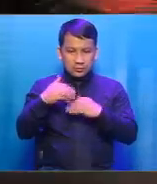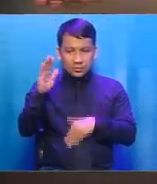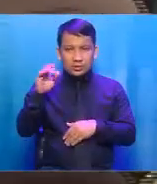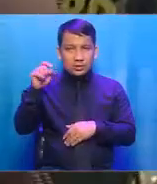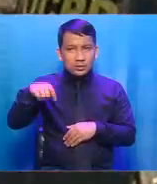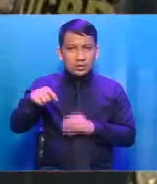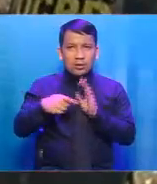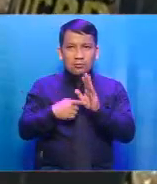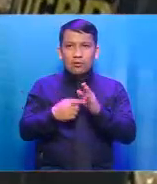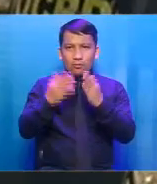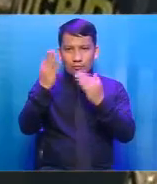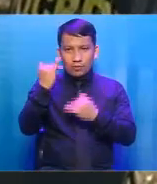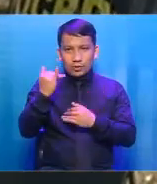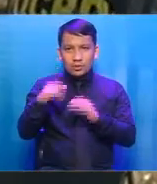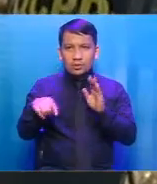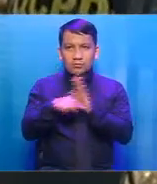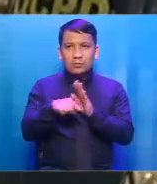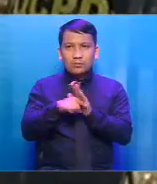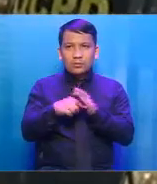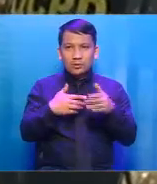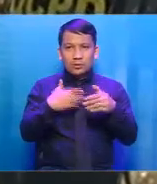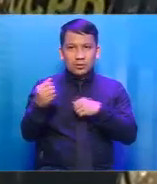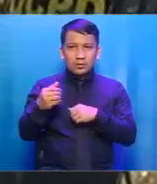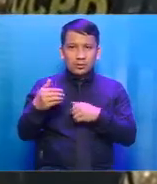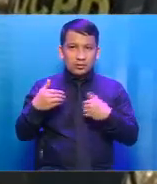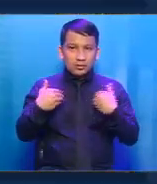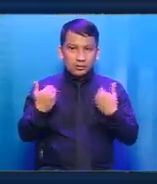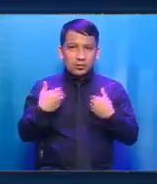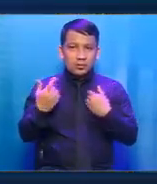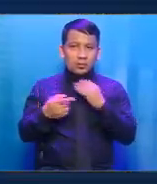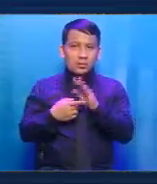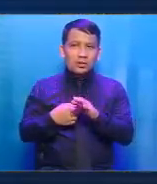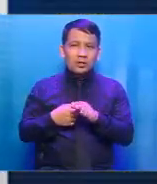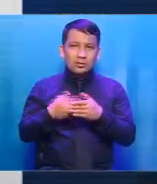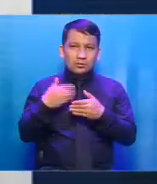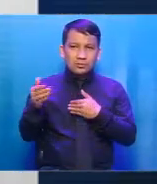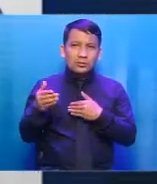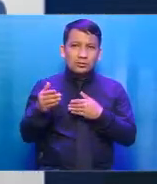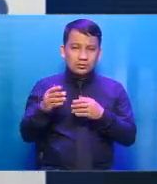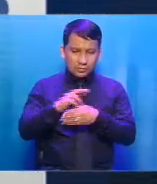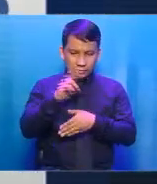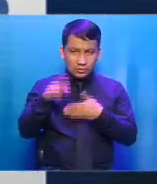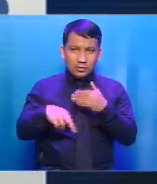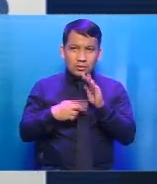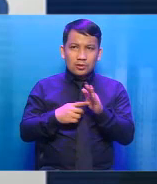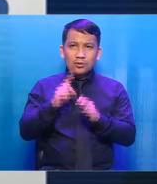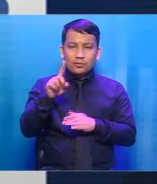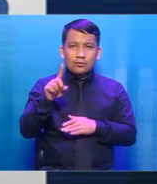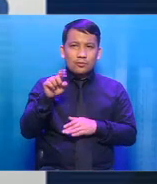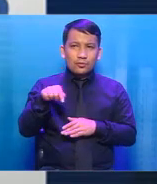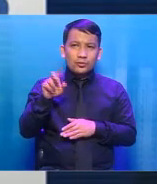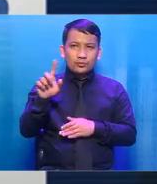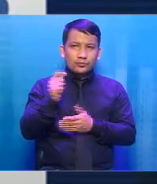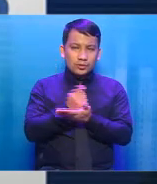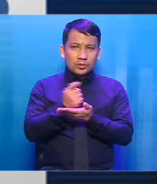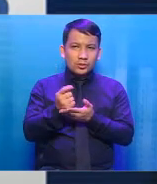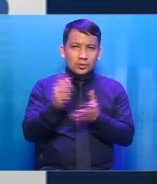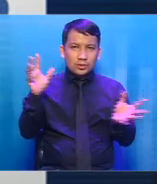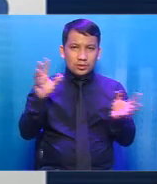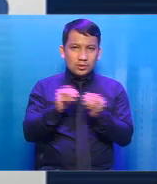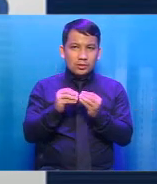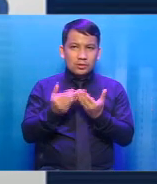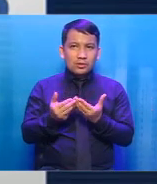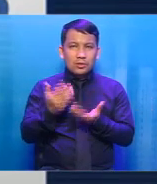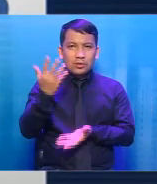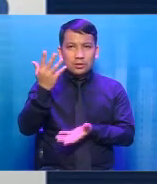demand, lalo't nananatiling bawal lumabas ang mga bata at matatanda. Katunayan, nagresulta ito sa 1.4 trillion pesos na halaga